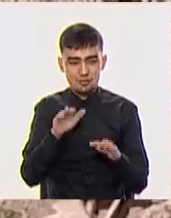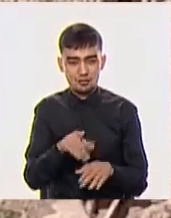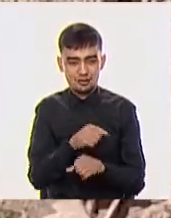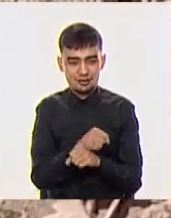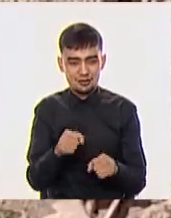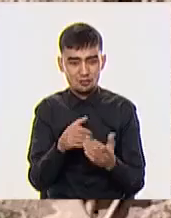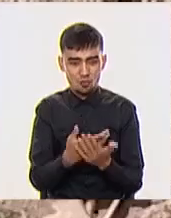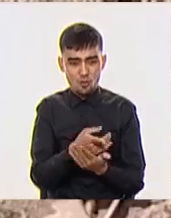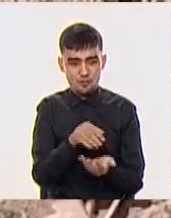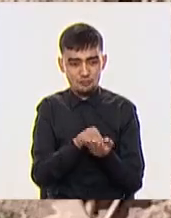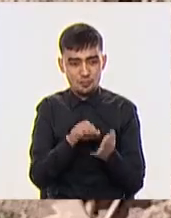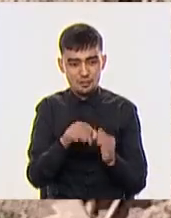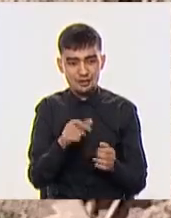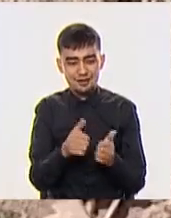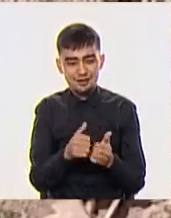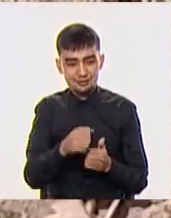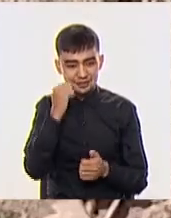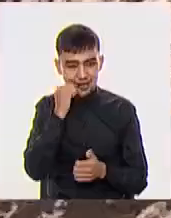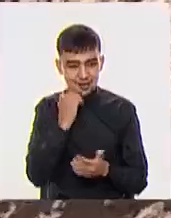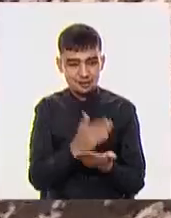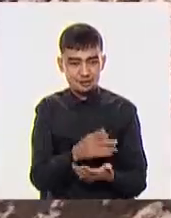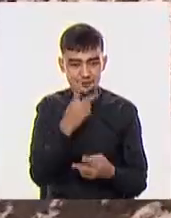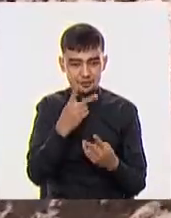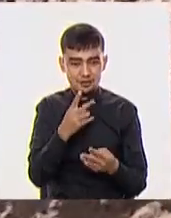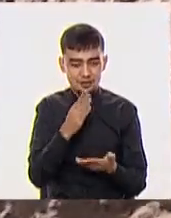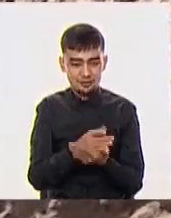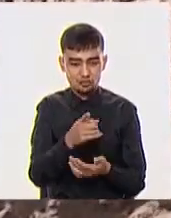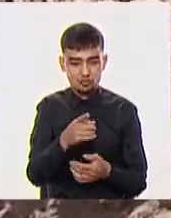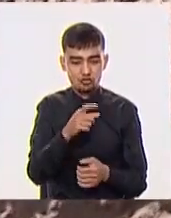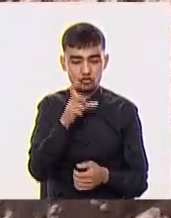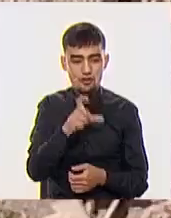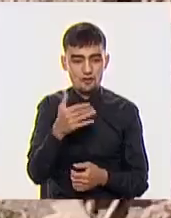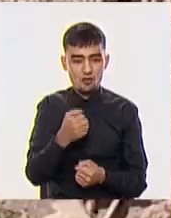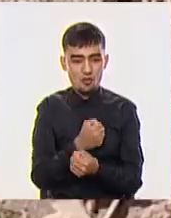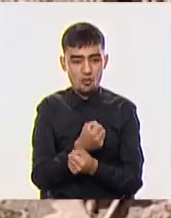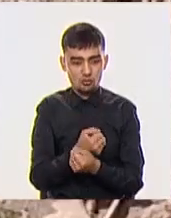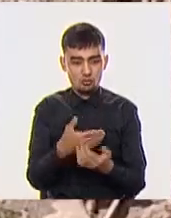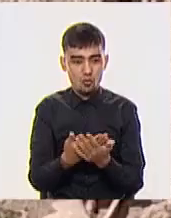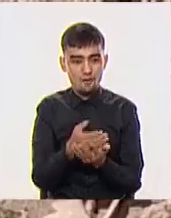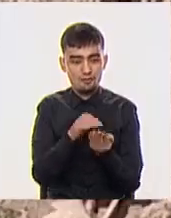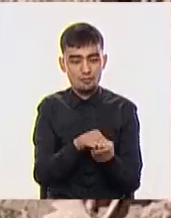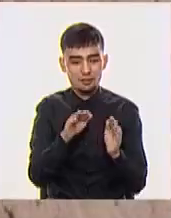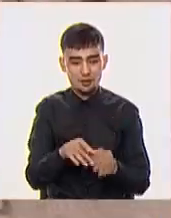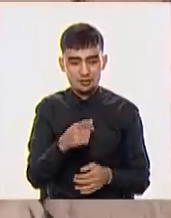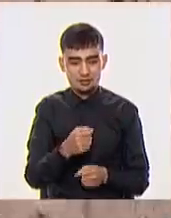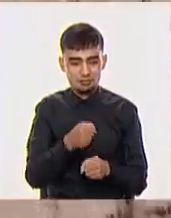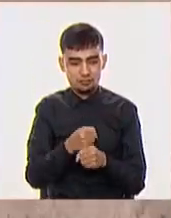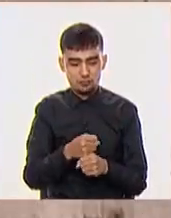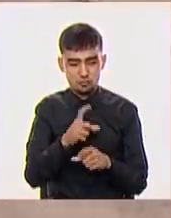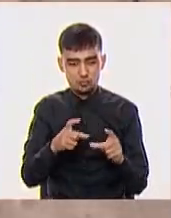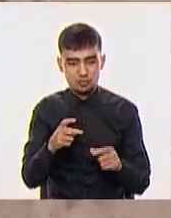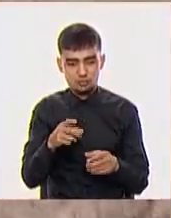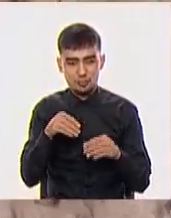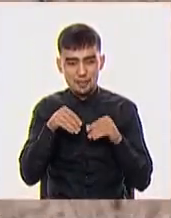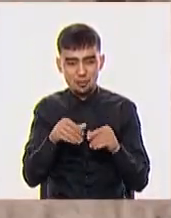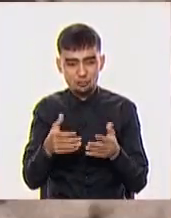Это новое кладбище, а здесь рядом старое. Вот вы видите, это человеческие кости с нового кладбища. И это все делают люди, чтобы набрать